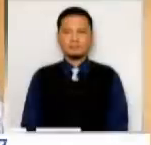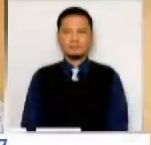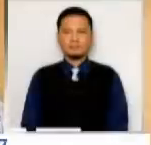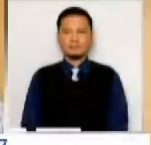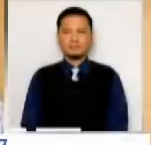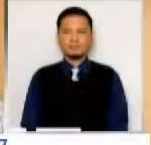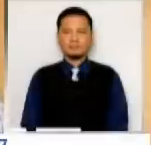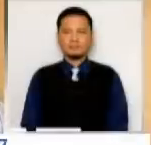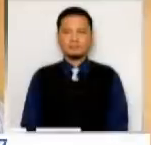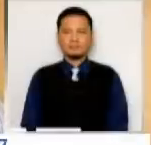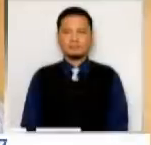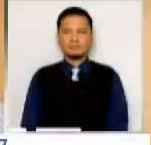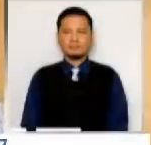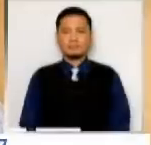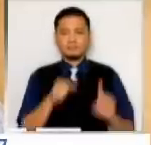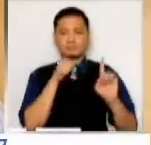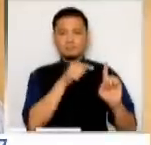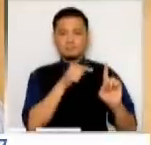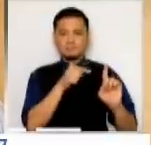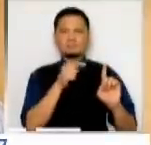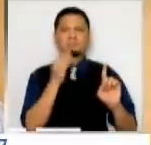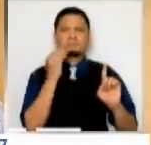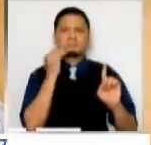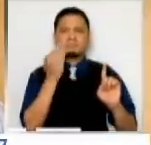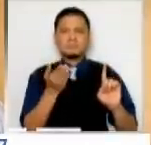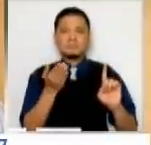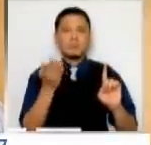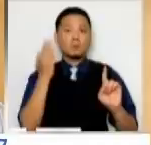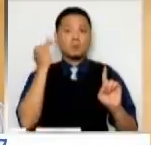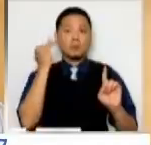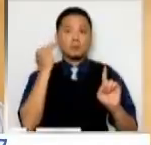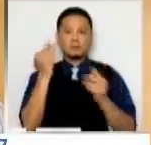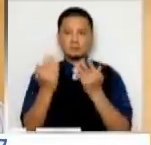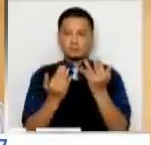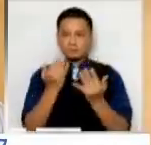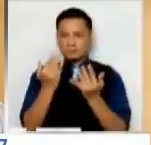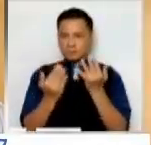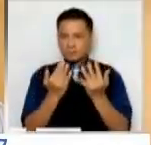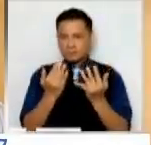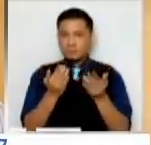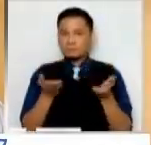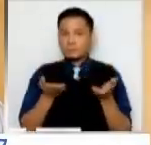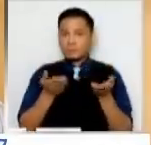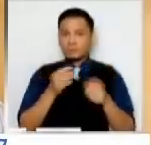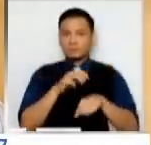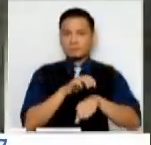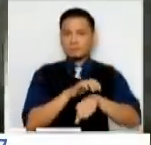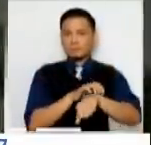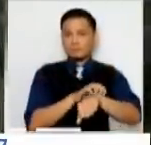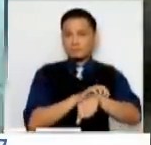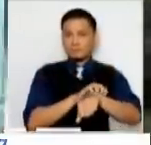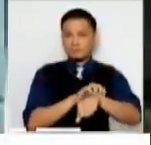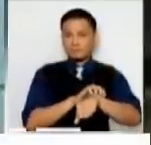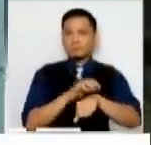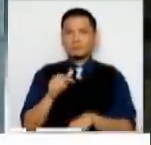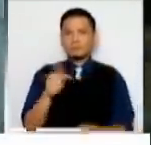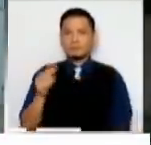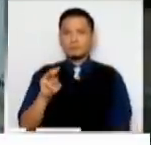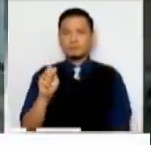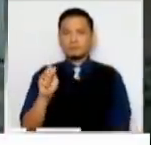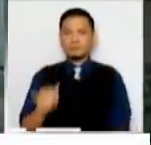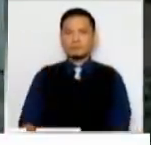Isa ang patay sa sunog sa Barangay Olympia, Makati City. May unang balita si Mai Bermudez.